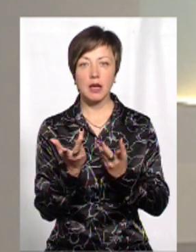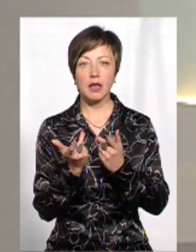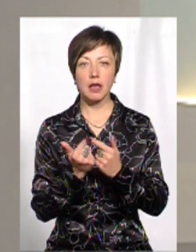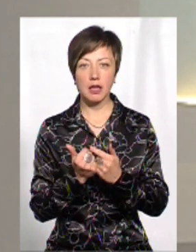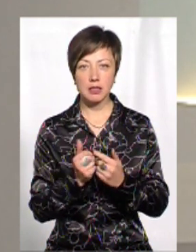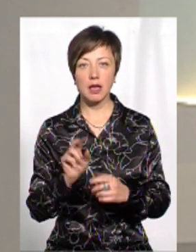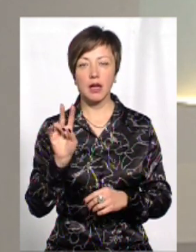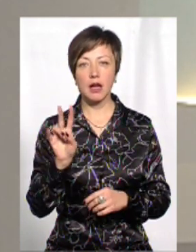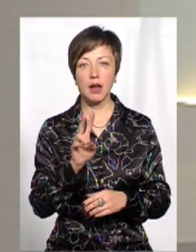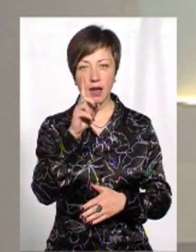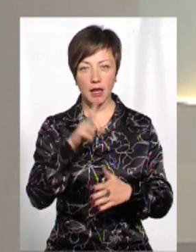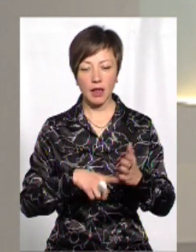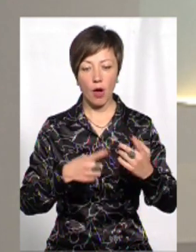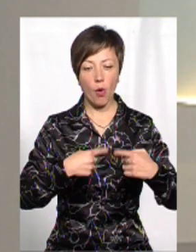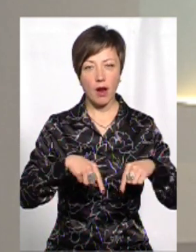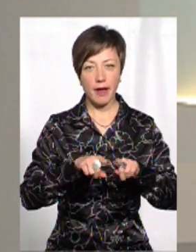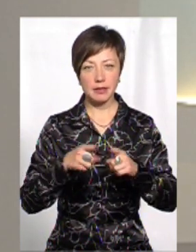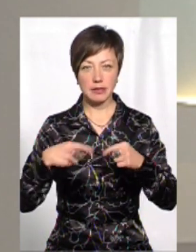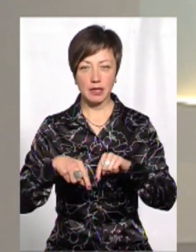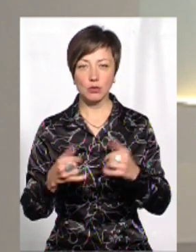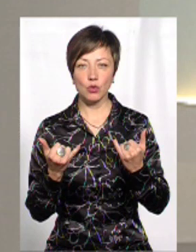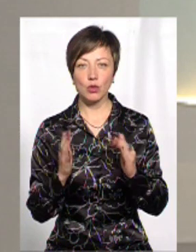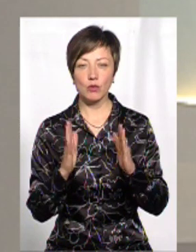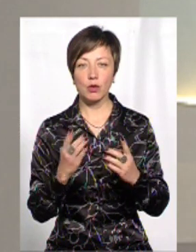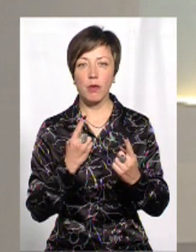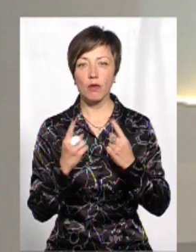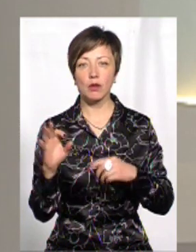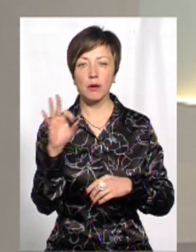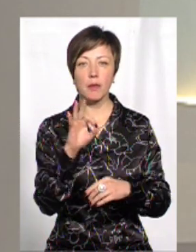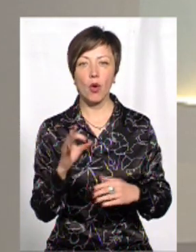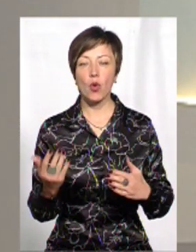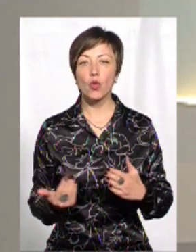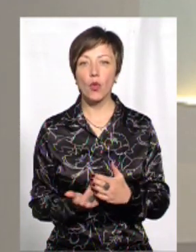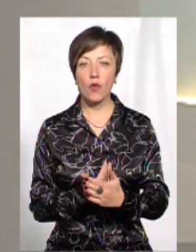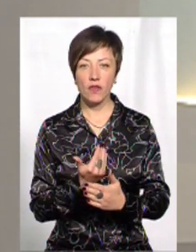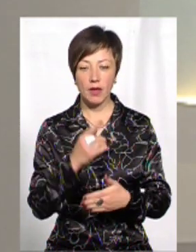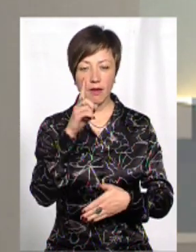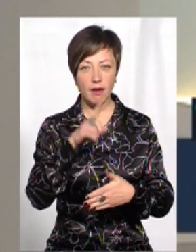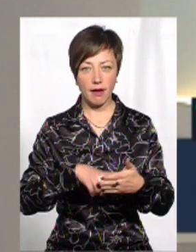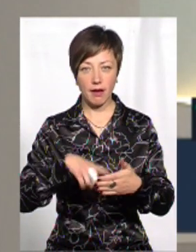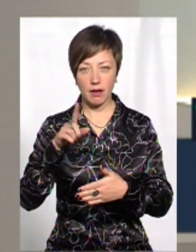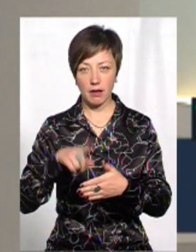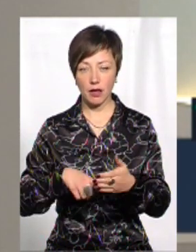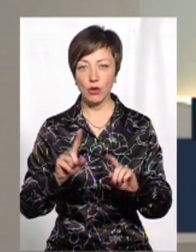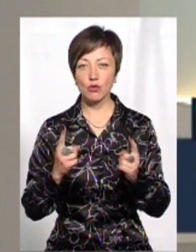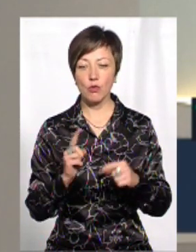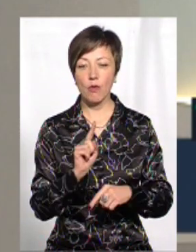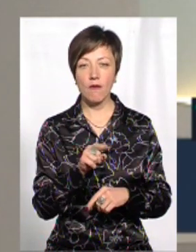кількістю релігійних організацій. Сьогодні будемо говорити про нові релігії, чому